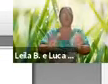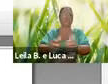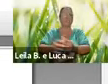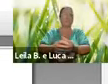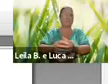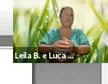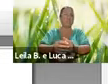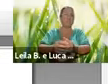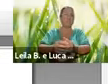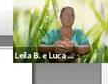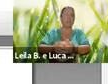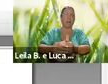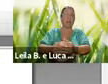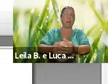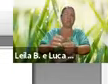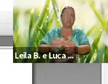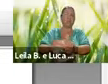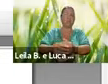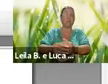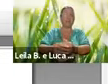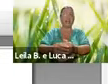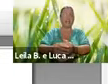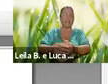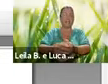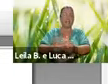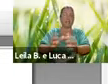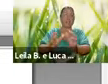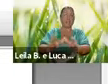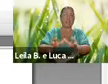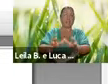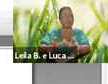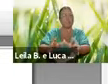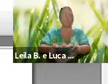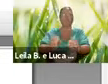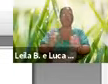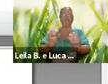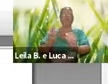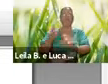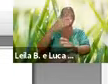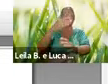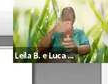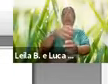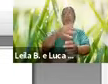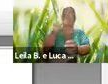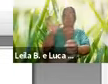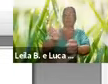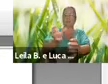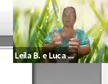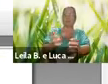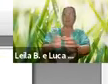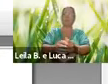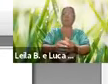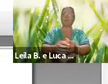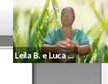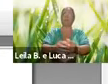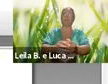Ora influenza la vita cerebrale del conduttore della casa, puoi dire adesso, influenza il cervello